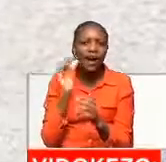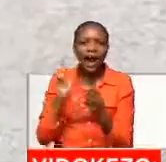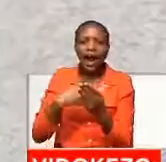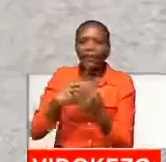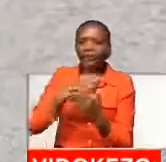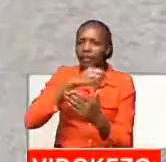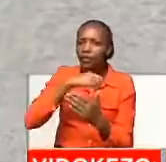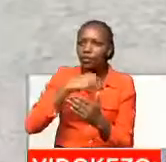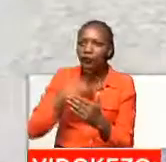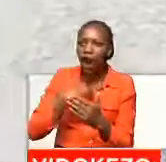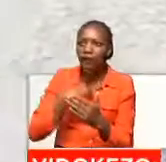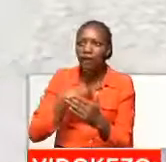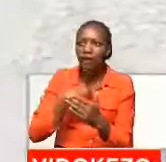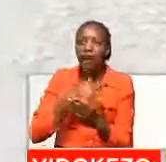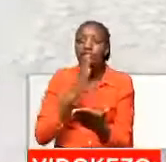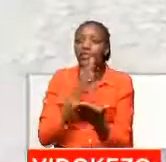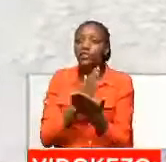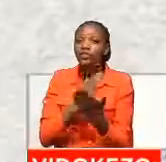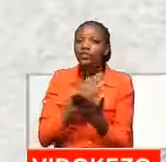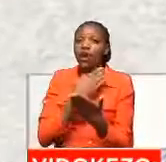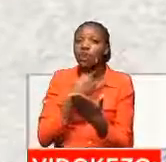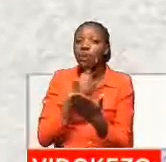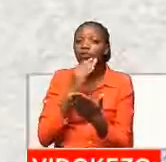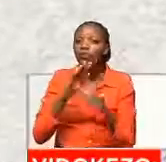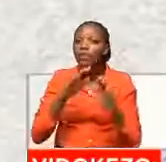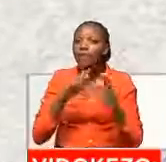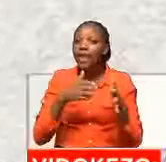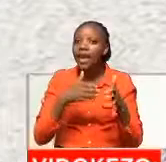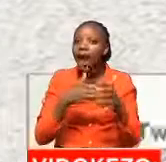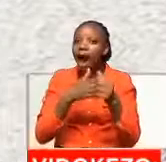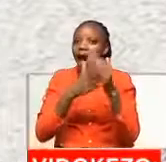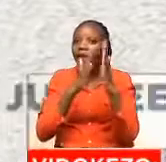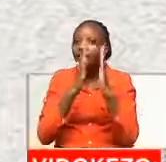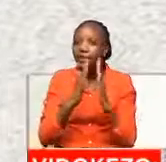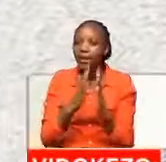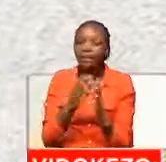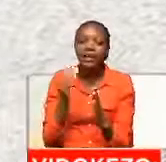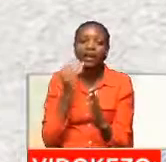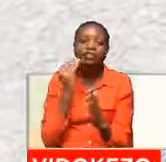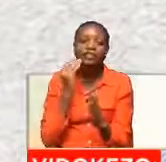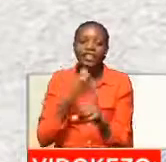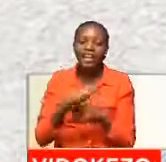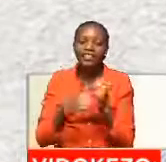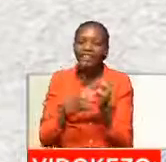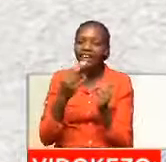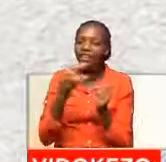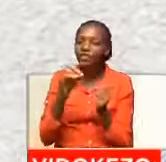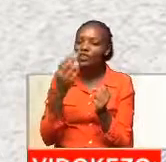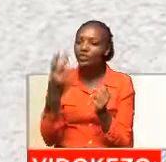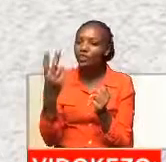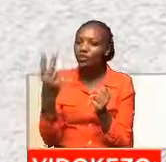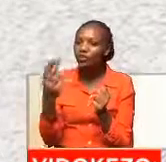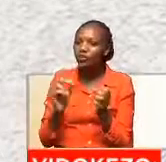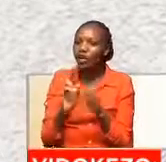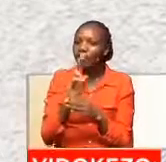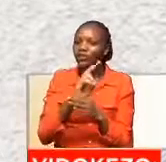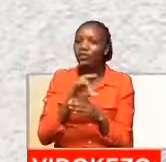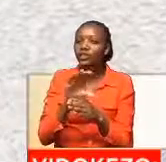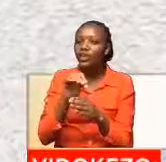kwamba anataka kuwania kiti cha gavana cha Siaya mwaka 2022 kwa tikiti ya chama cha